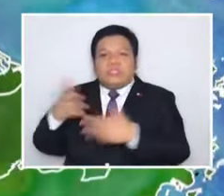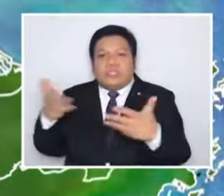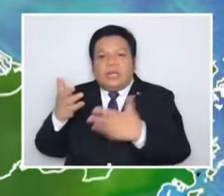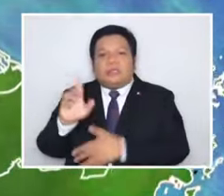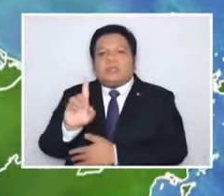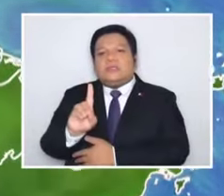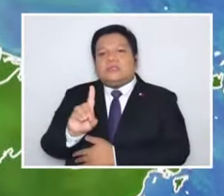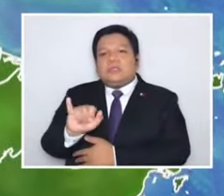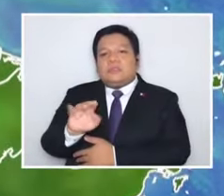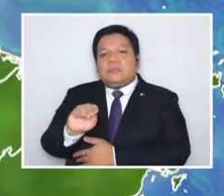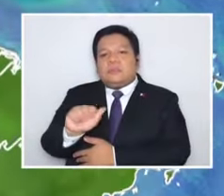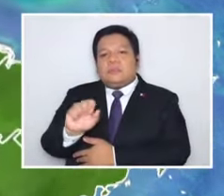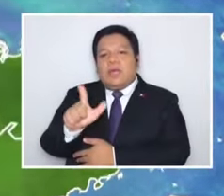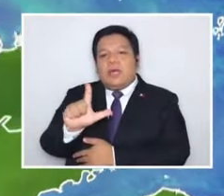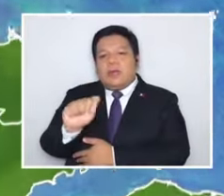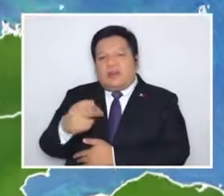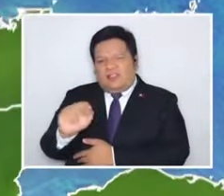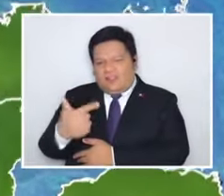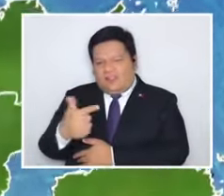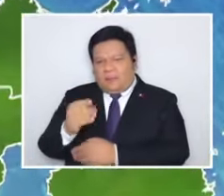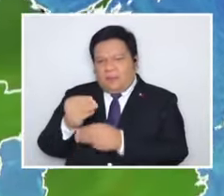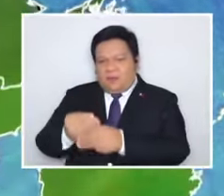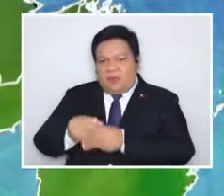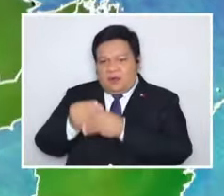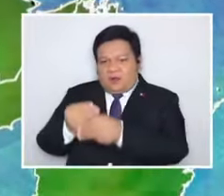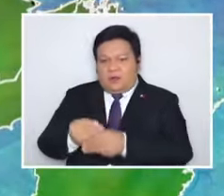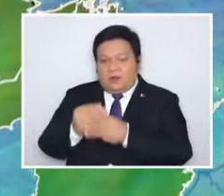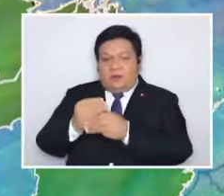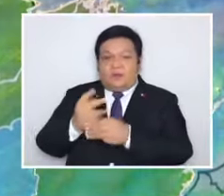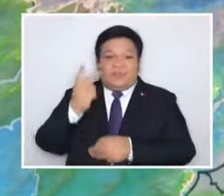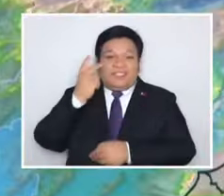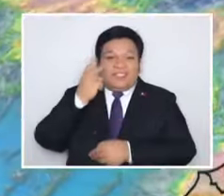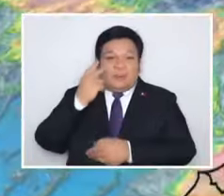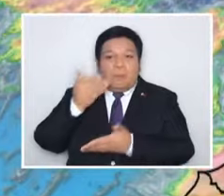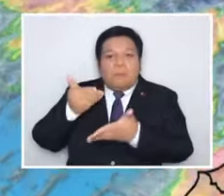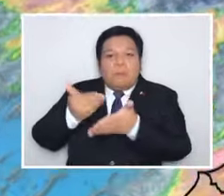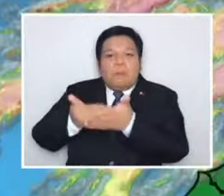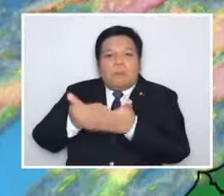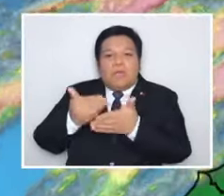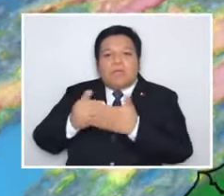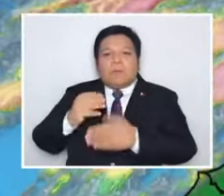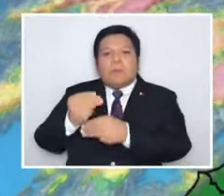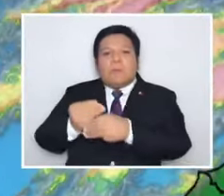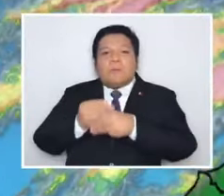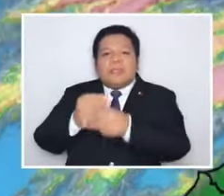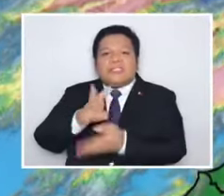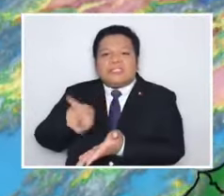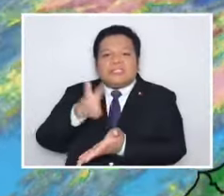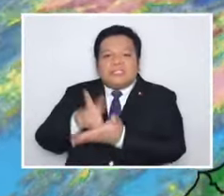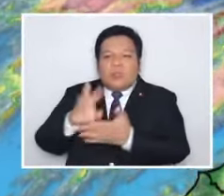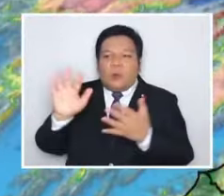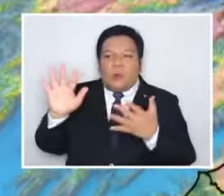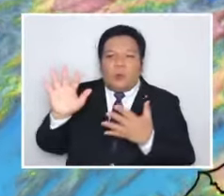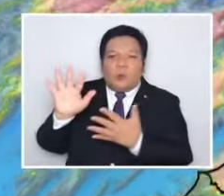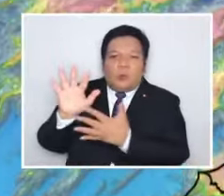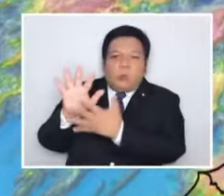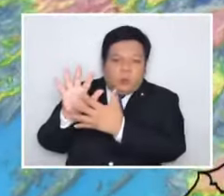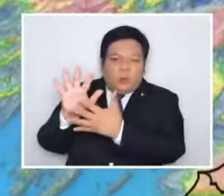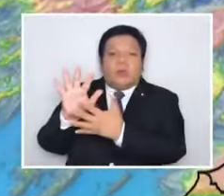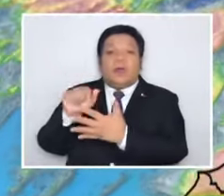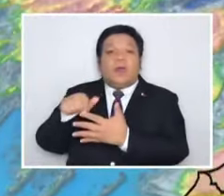Sa ngayon, nasa 60 kilometers west-northwest ng Masbate City ang bagyo. Bagya itong humina bilang isang severe tropical